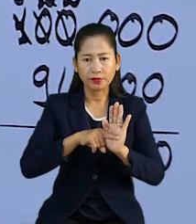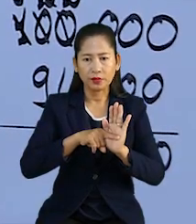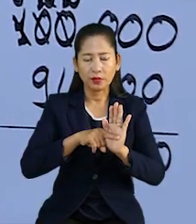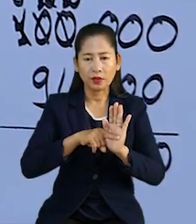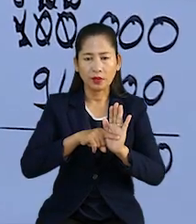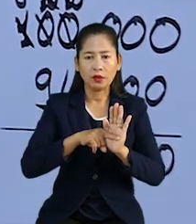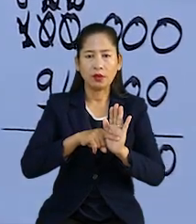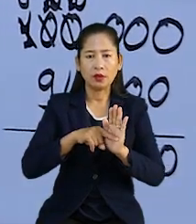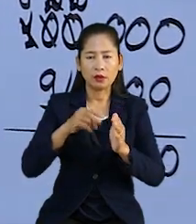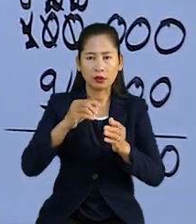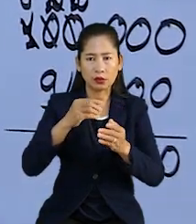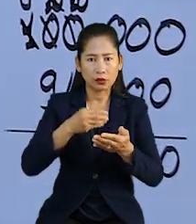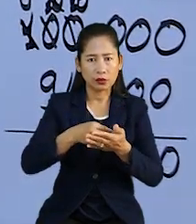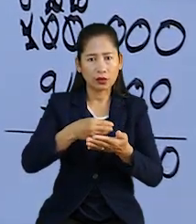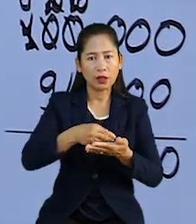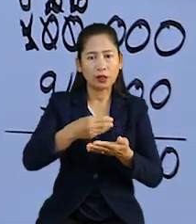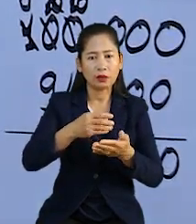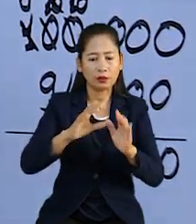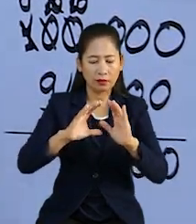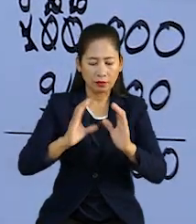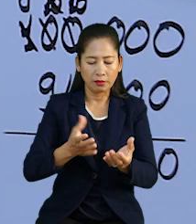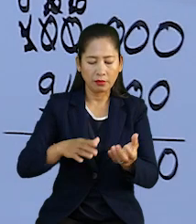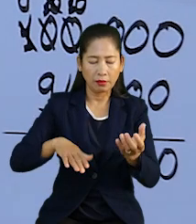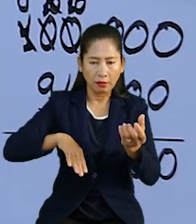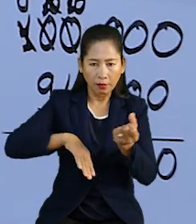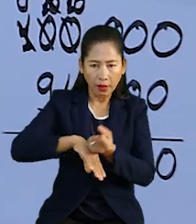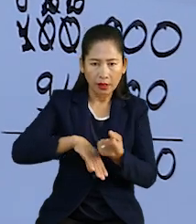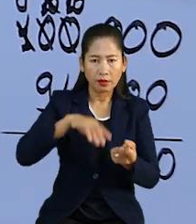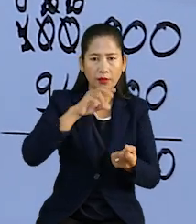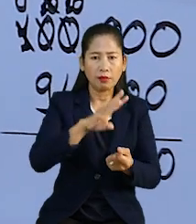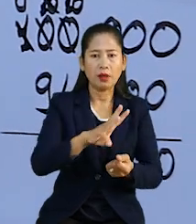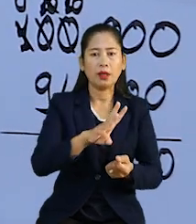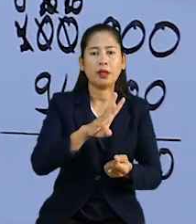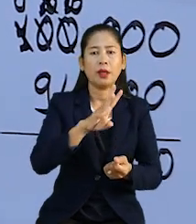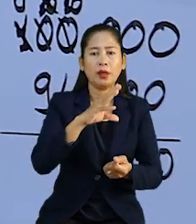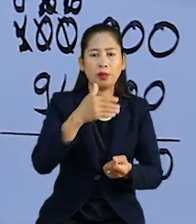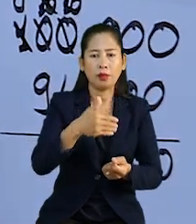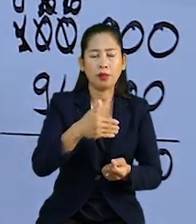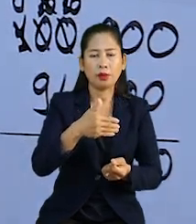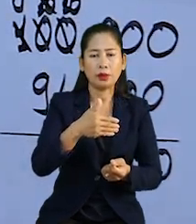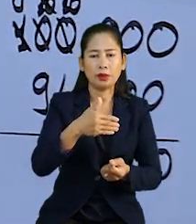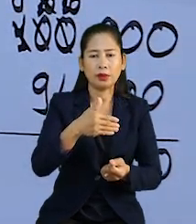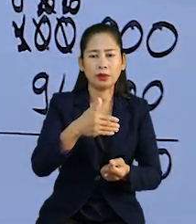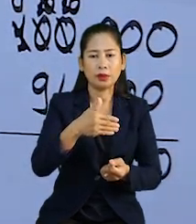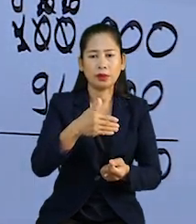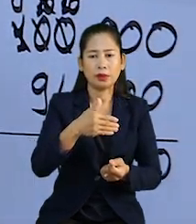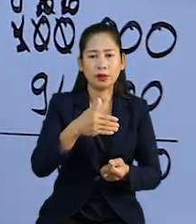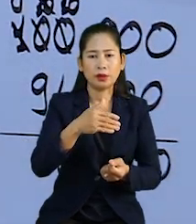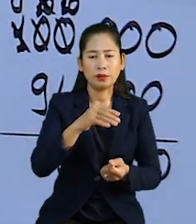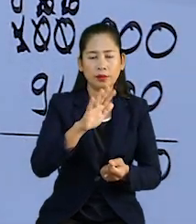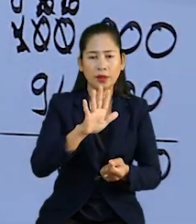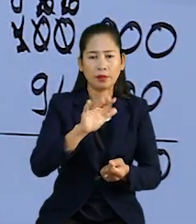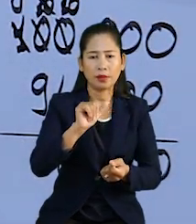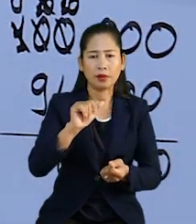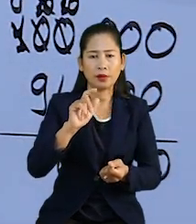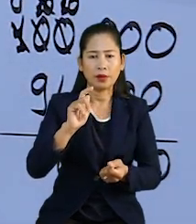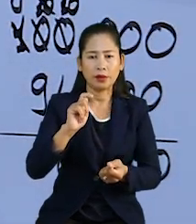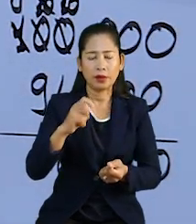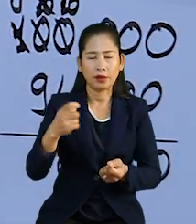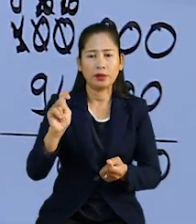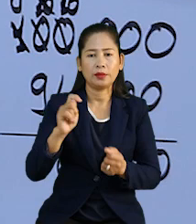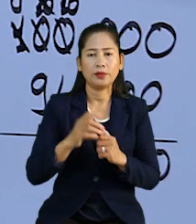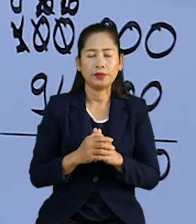Đó ai lại bá cử bầy mớn phạm buôn phoán phạm rồi riêng.